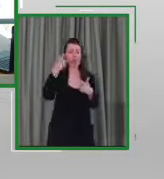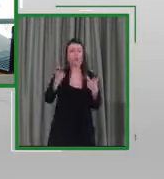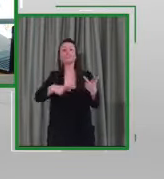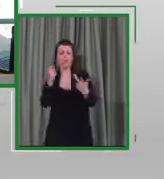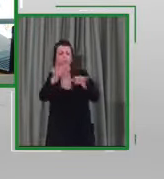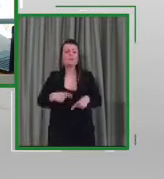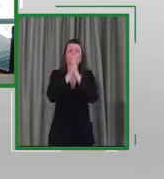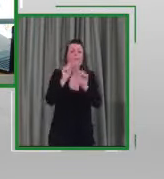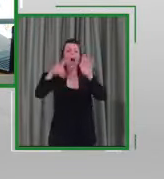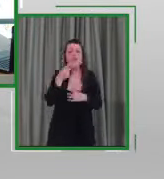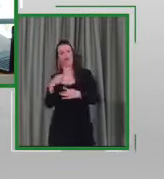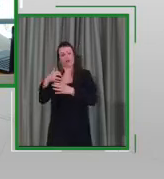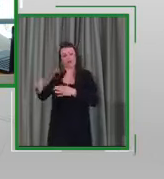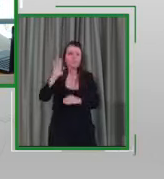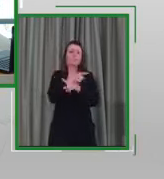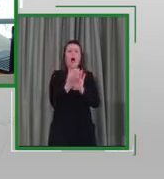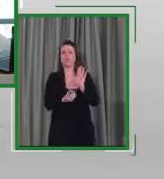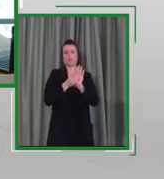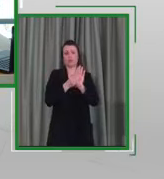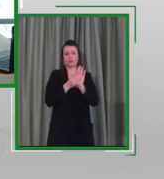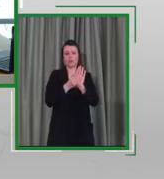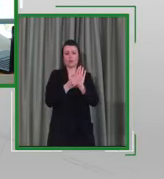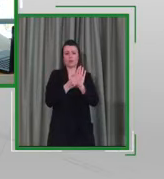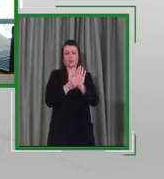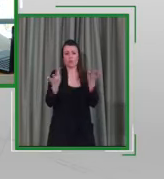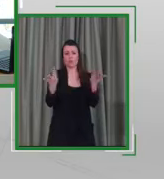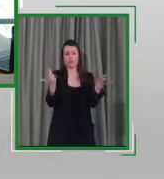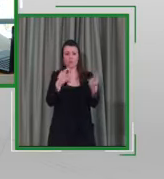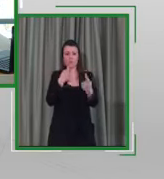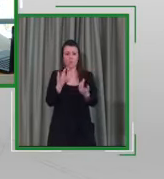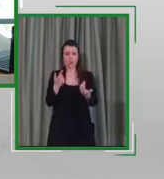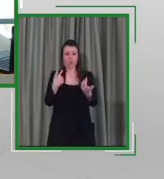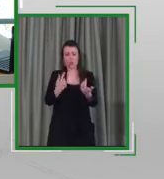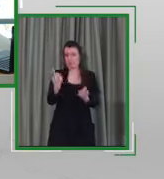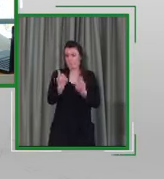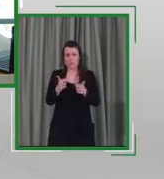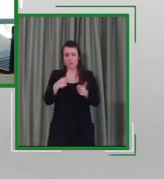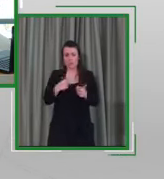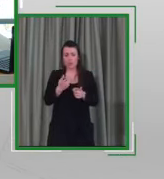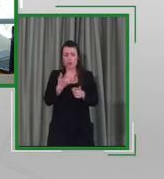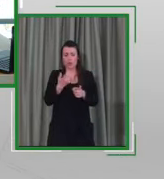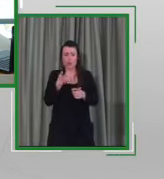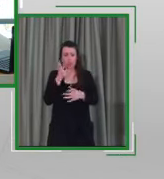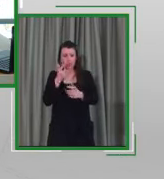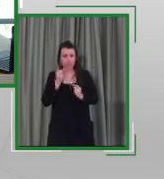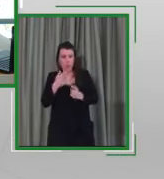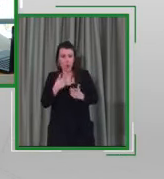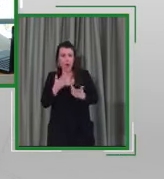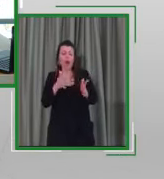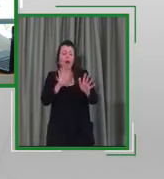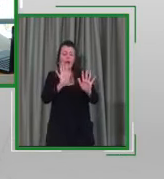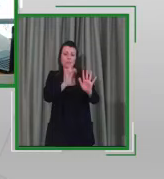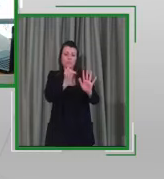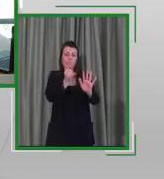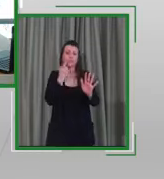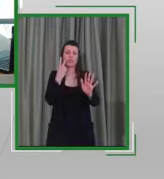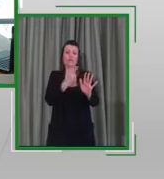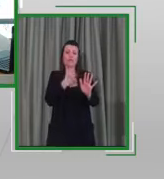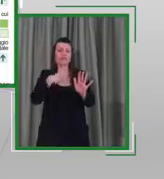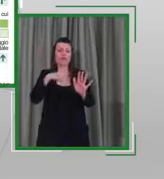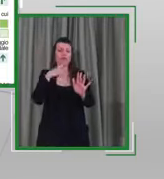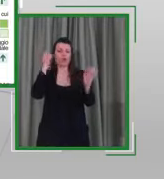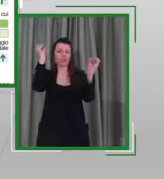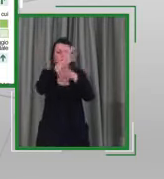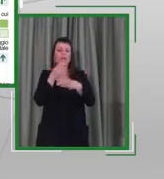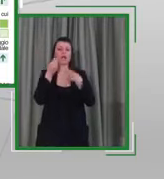dimentichi sono purtroppo dimenticati dal numero dei decessi che oggi di 10.511 che